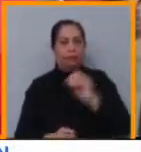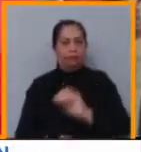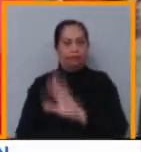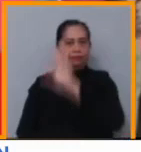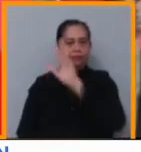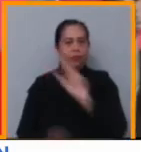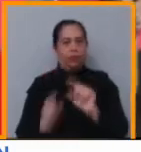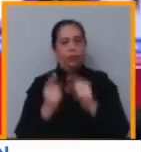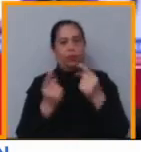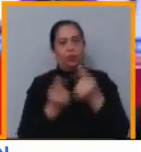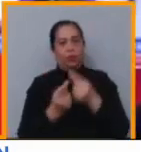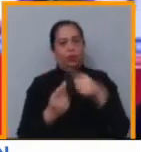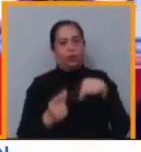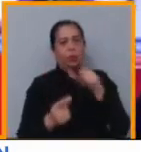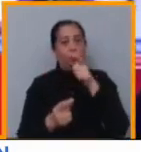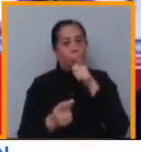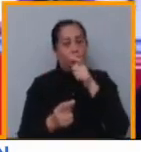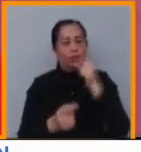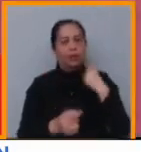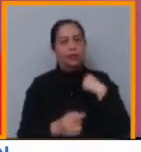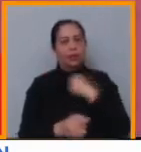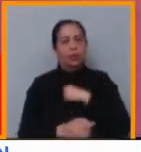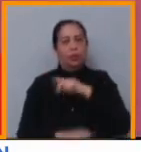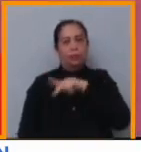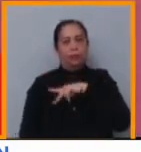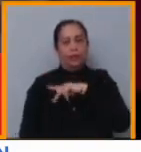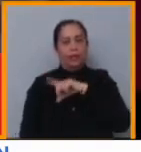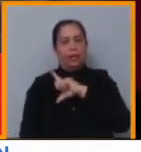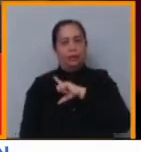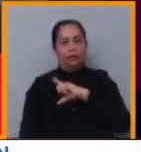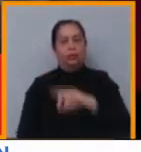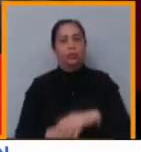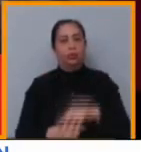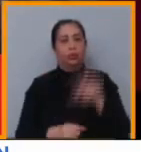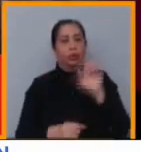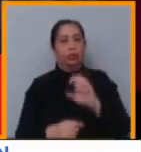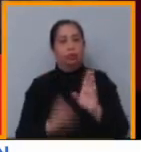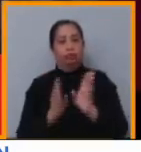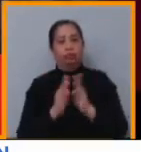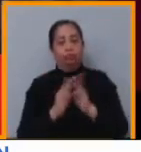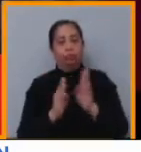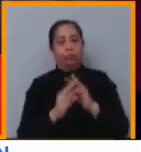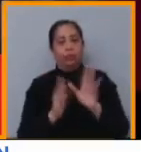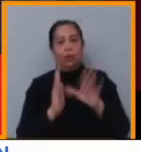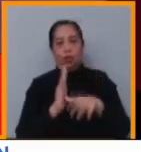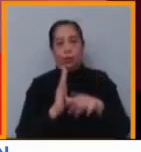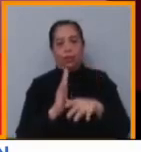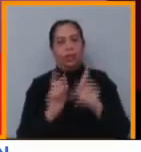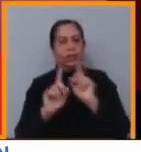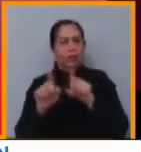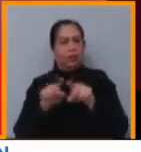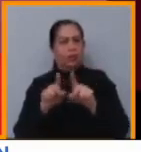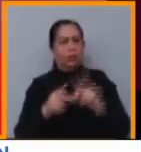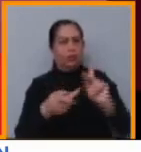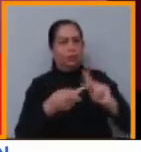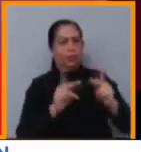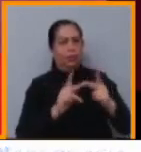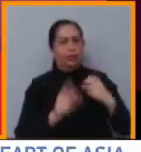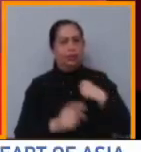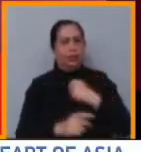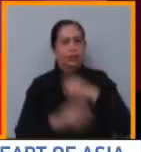Presidential Candidate Senator Ping Lacson sa e-rally ng COMELEC. Lumahok din sa e-rally ang katandem niyang si Senate President Tito